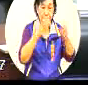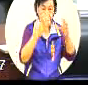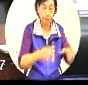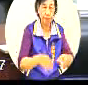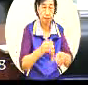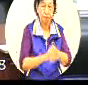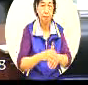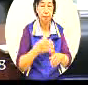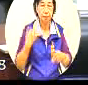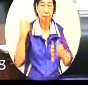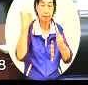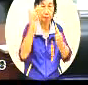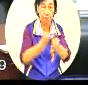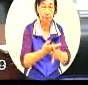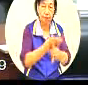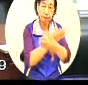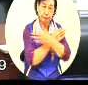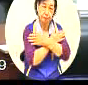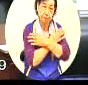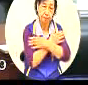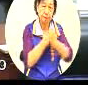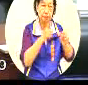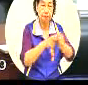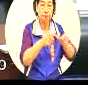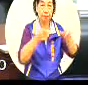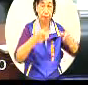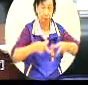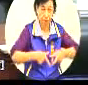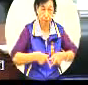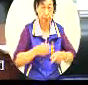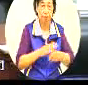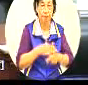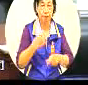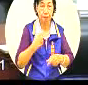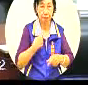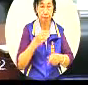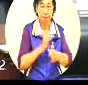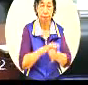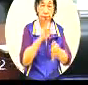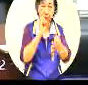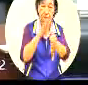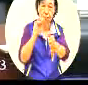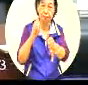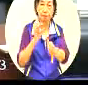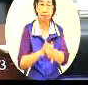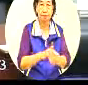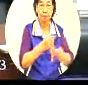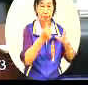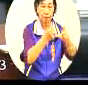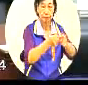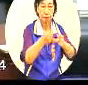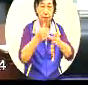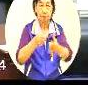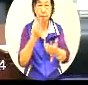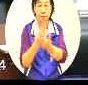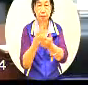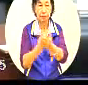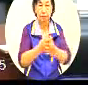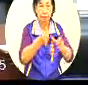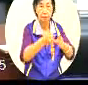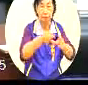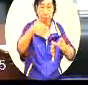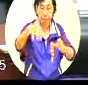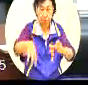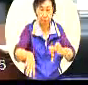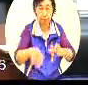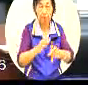体建议说，我们是不是本席其实有推一个口号，区区都要有公立托婴中心。那么